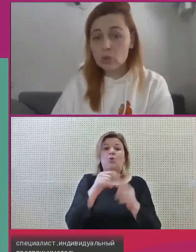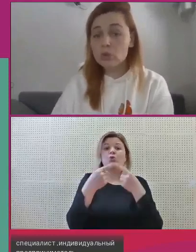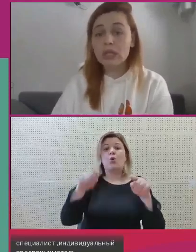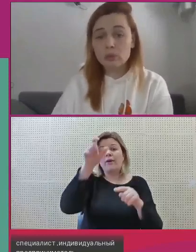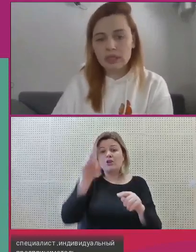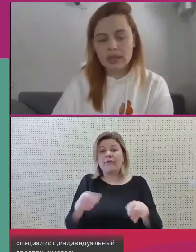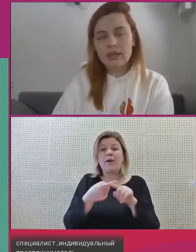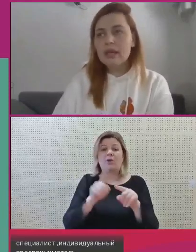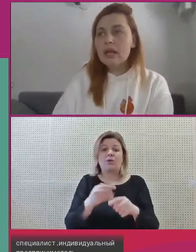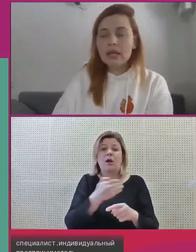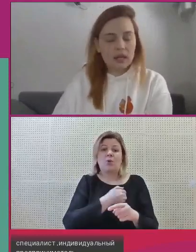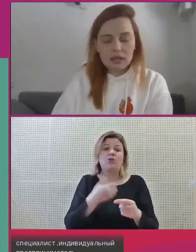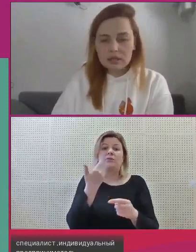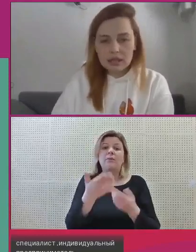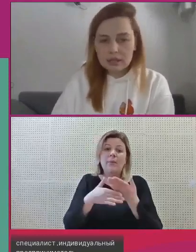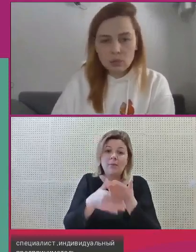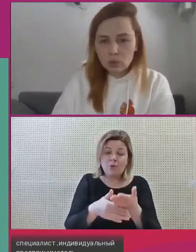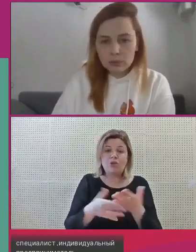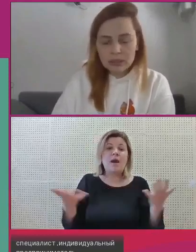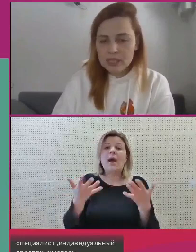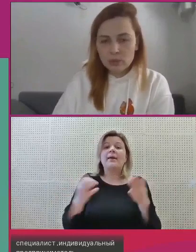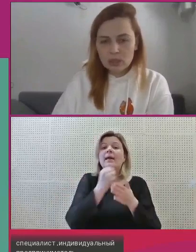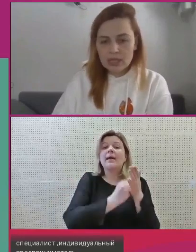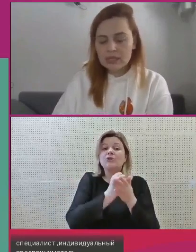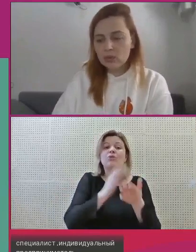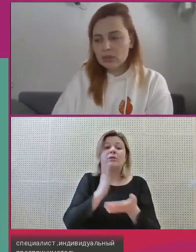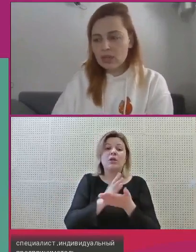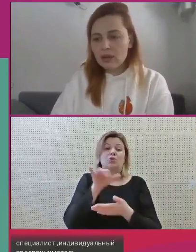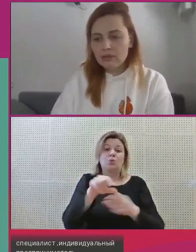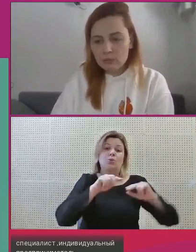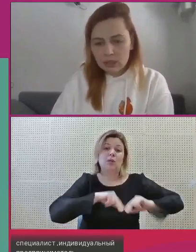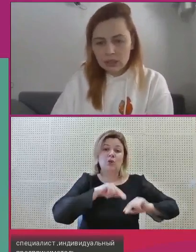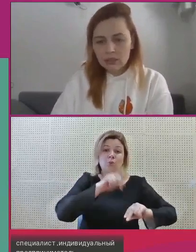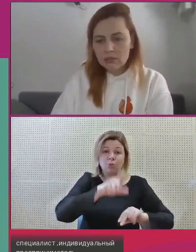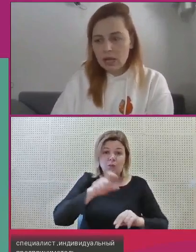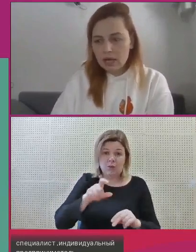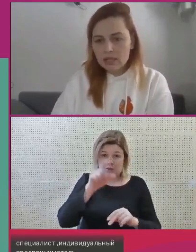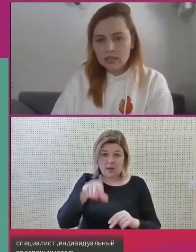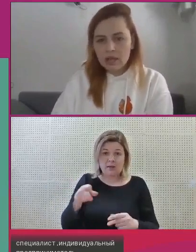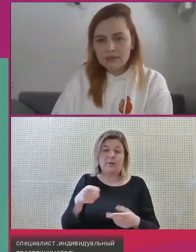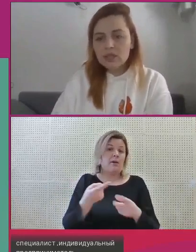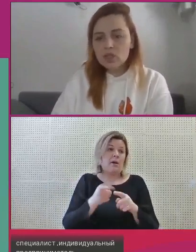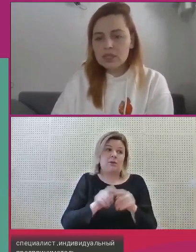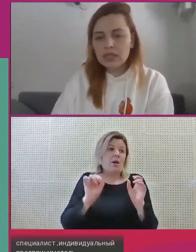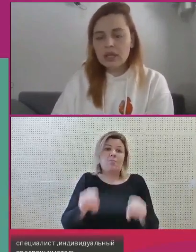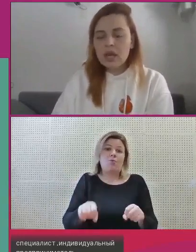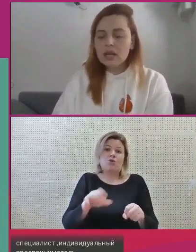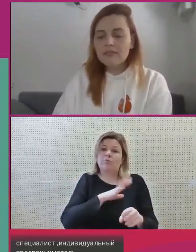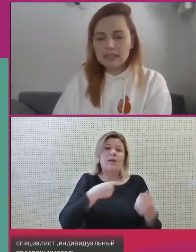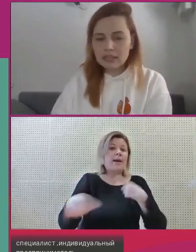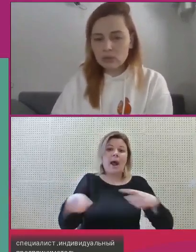есть ресурсы у сотрудника. Это могут быть абсолютно разные, то есть временные, моральные, да,